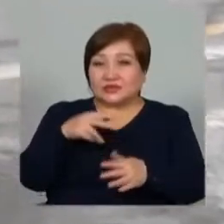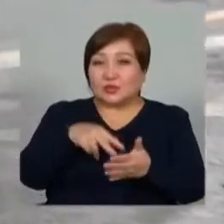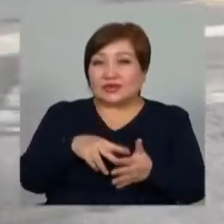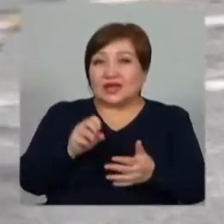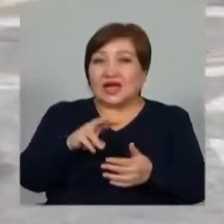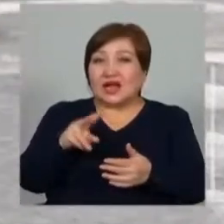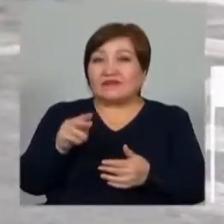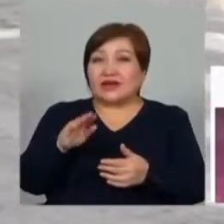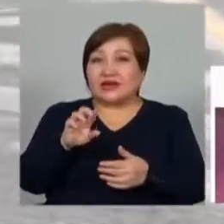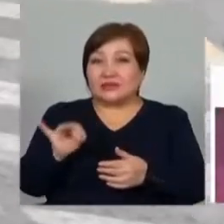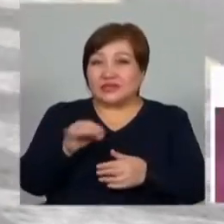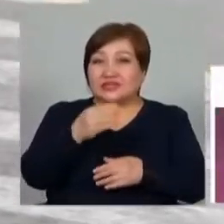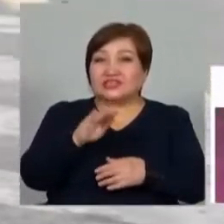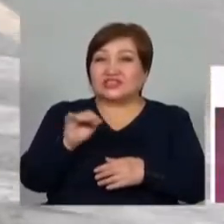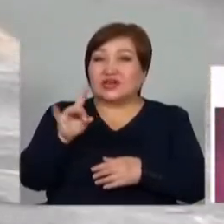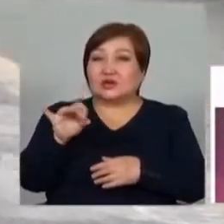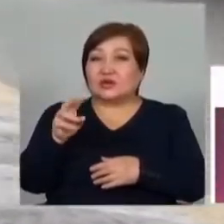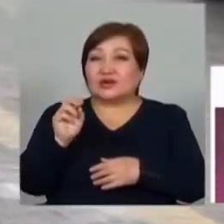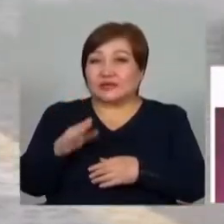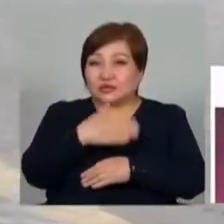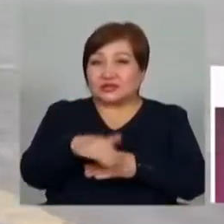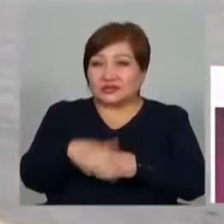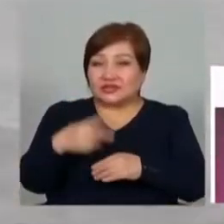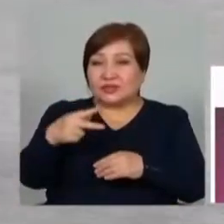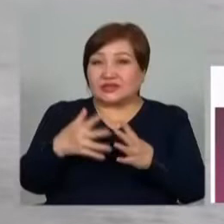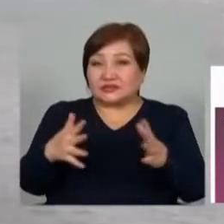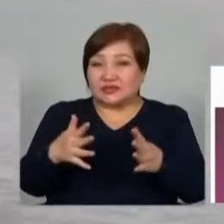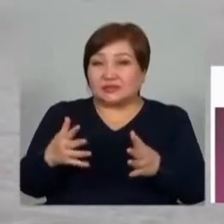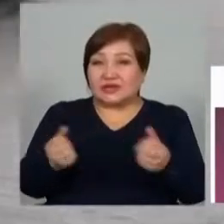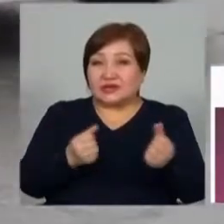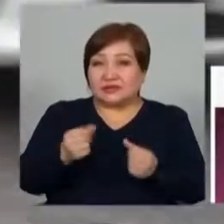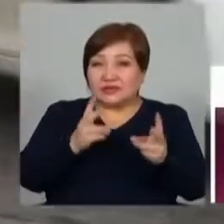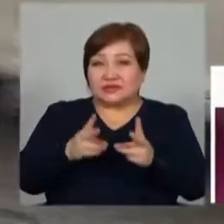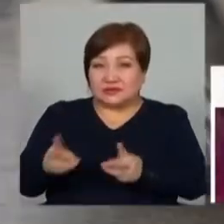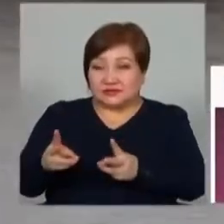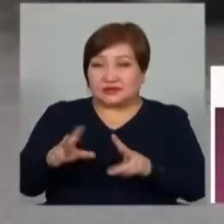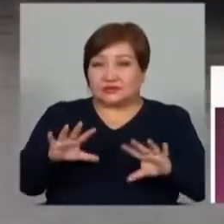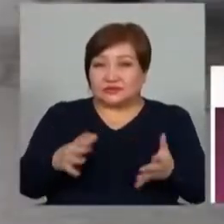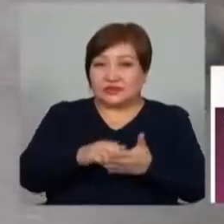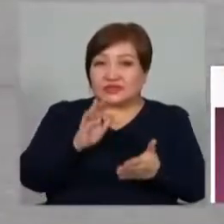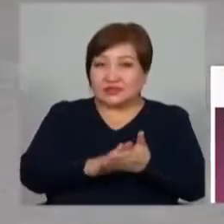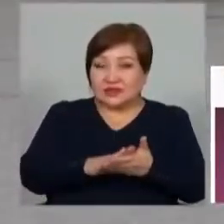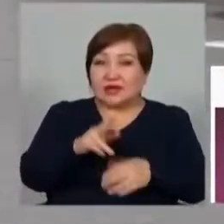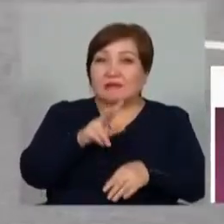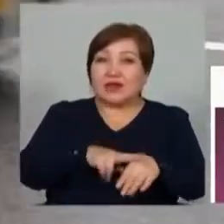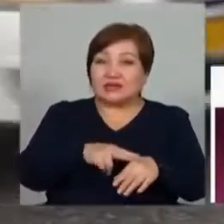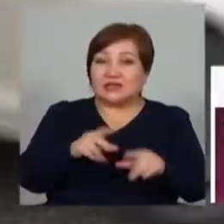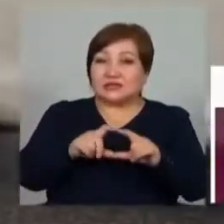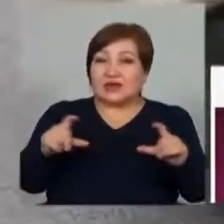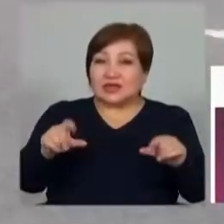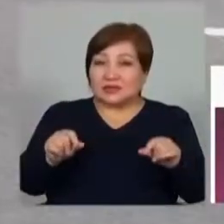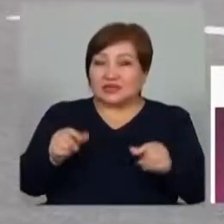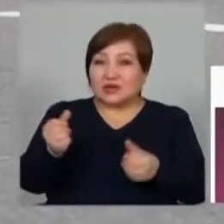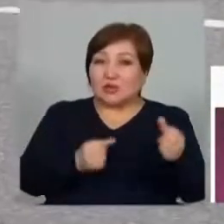Әл-Фараби Жароков көшелерінің қиылысында 20-дан астам жол көлік оқиғасы тіркелген. Полиция департаментіне көлік апаты болып жатқан